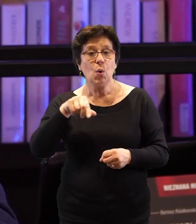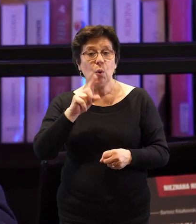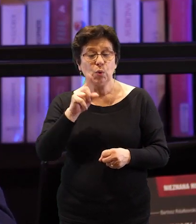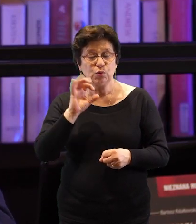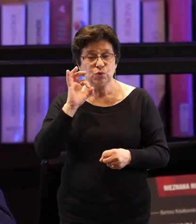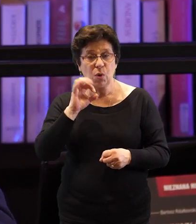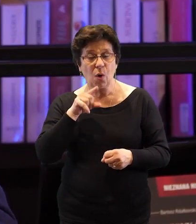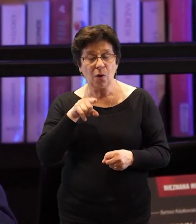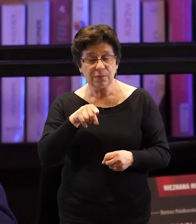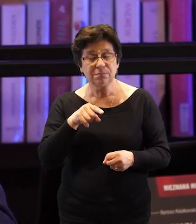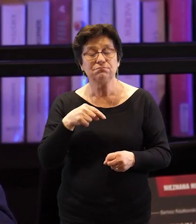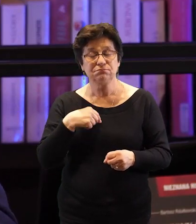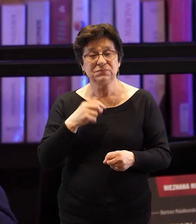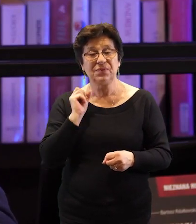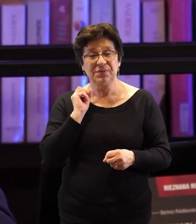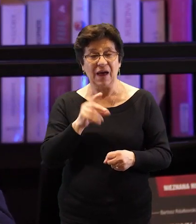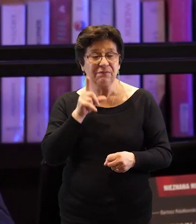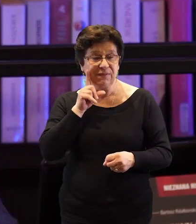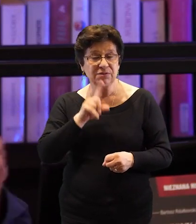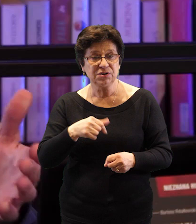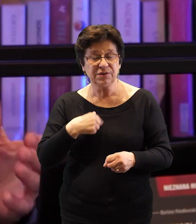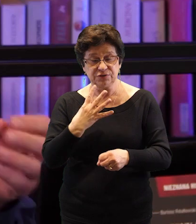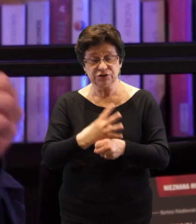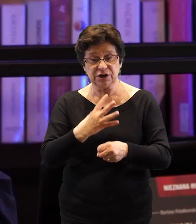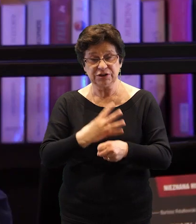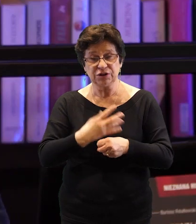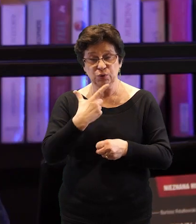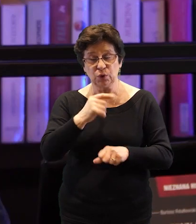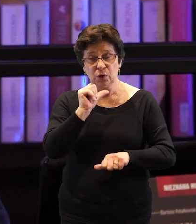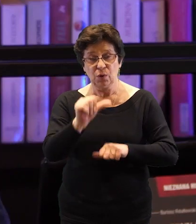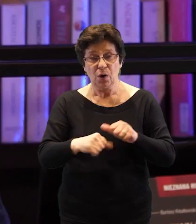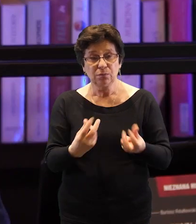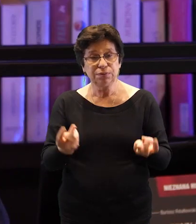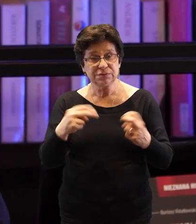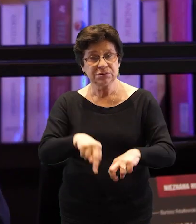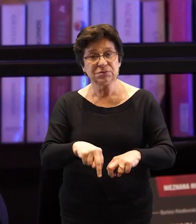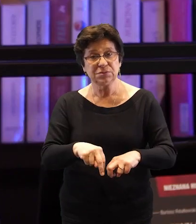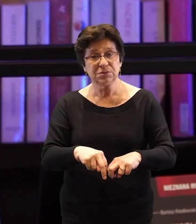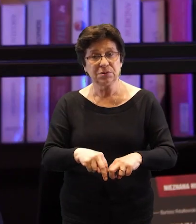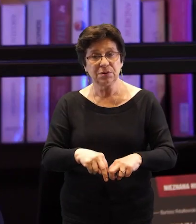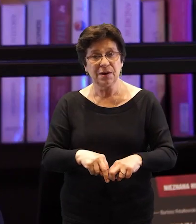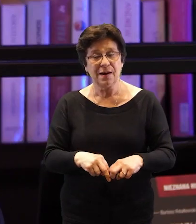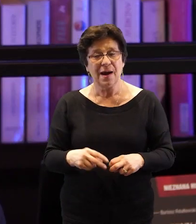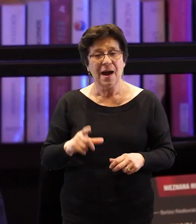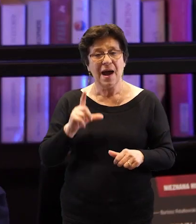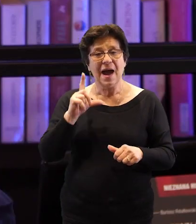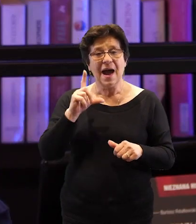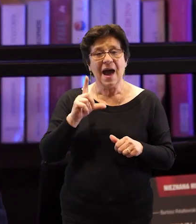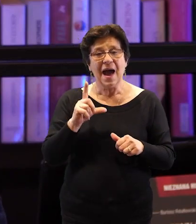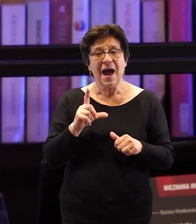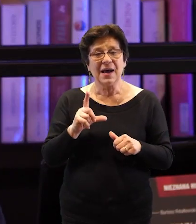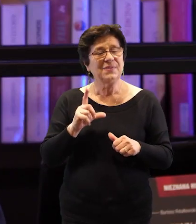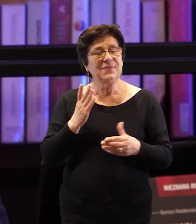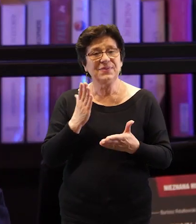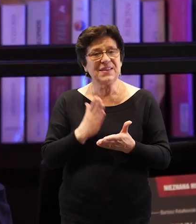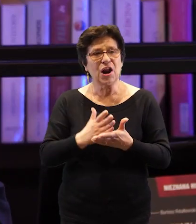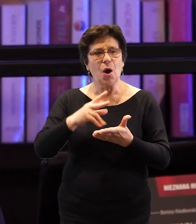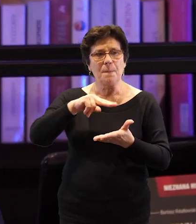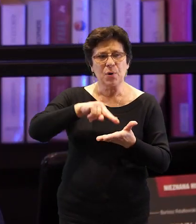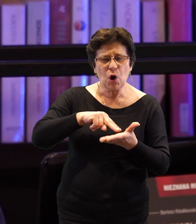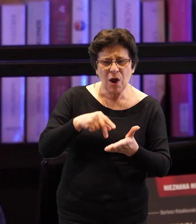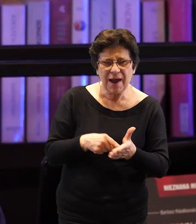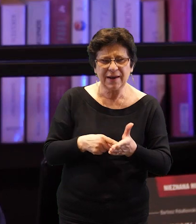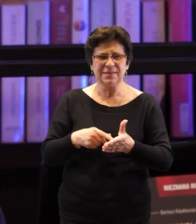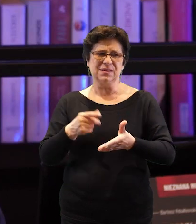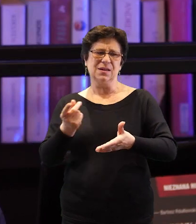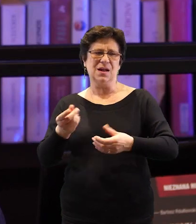tak, faktycznie, on w 1942 roku stworzył, ale nie takie konstrukcje, nie, same projekty, szkice, tylko